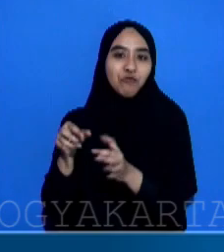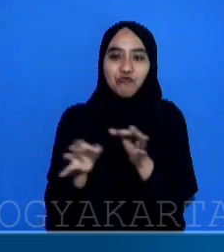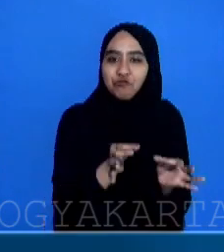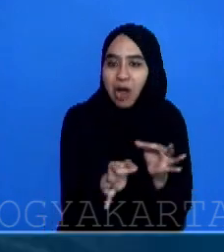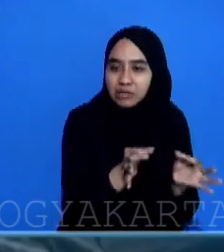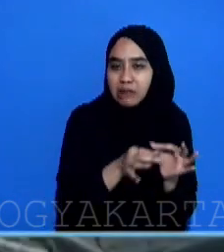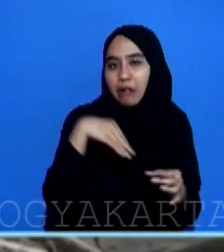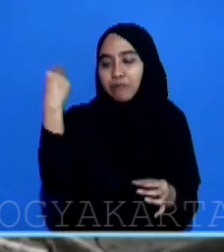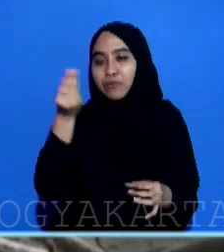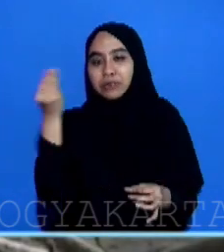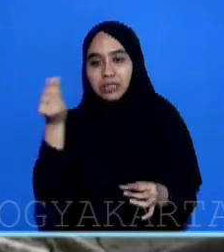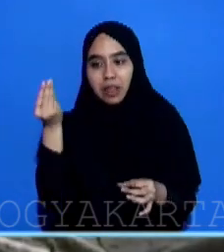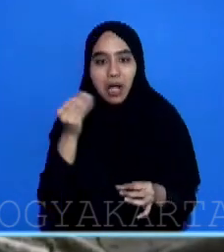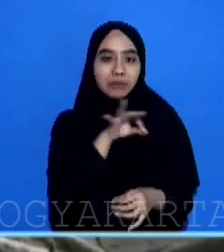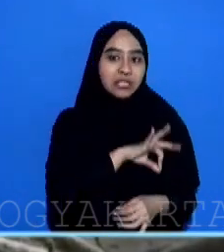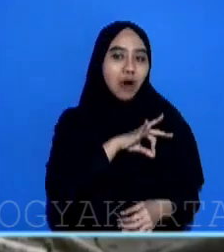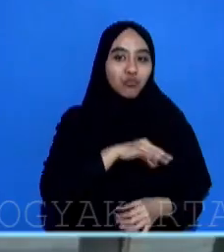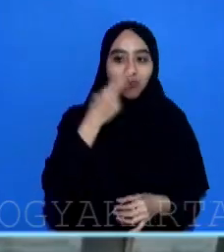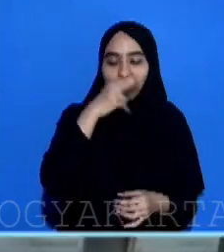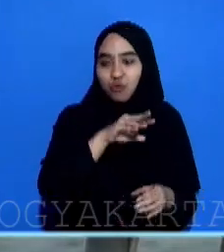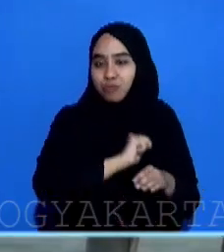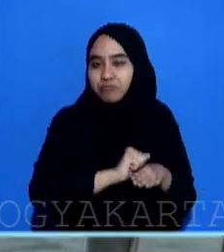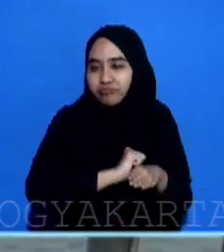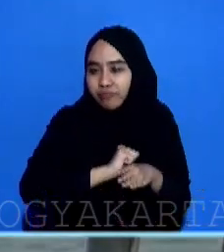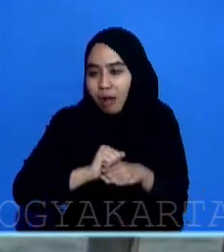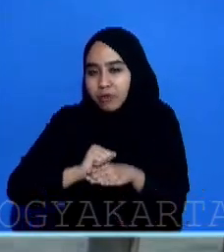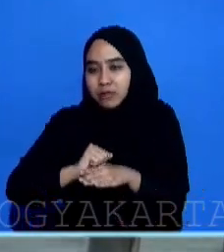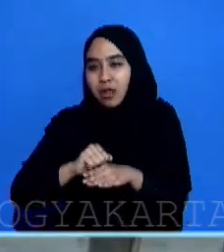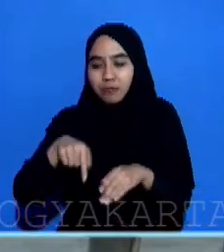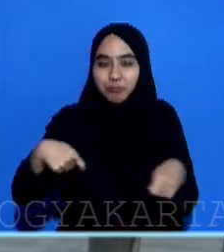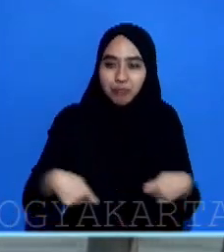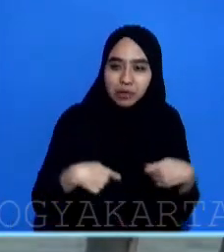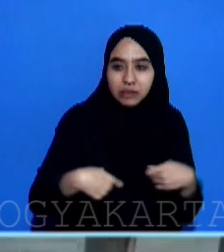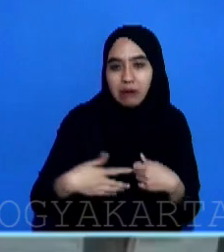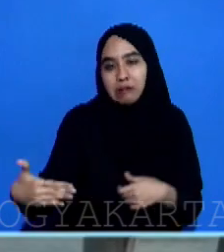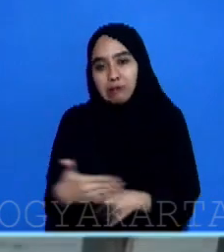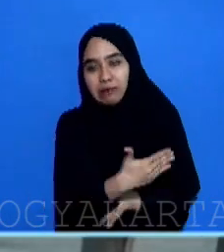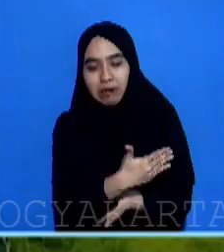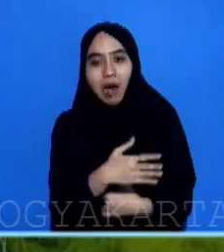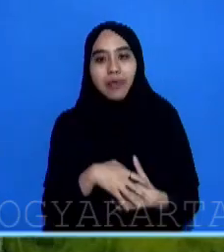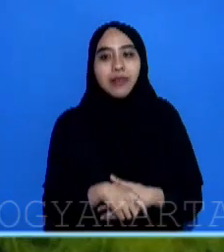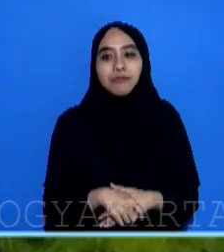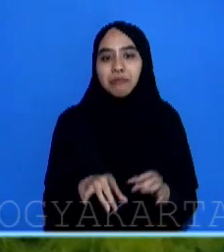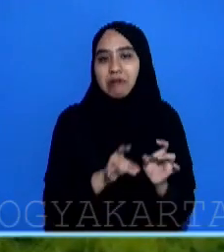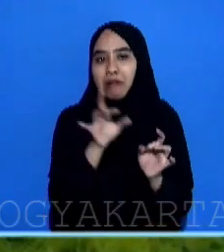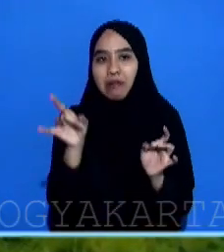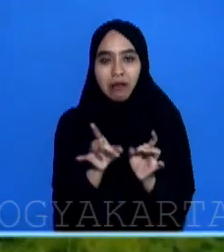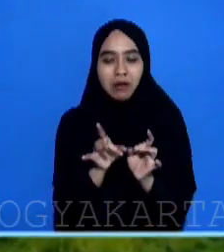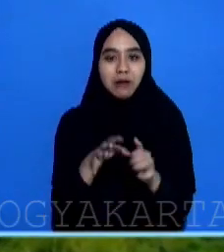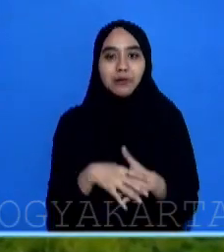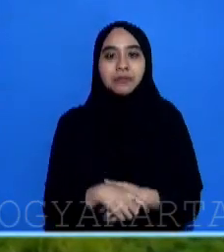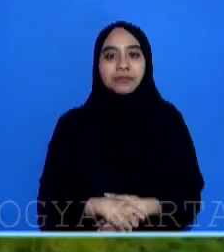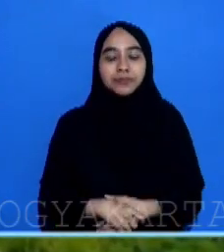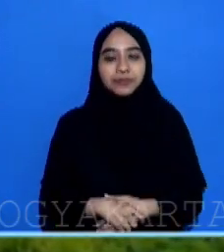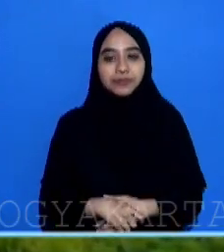dana tersebut dimanfaatkan untuk menggelar pelatihan pengolahan ikan untuk sarana prasarana wisata opak dan wisata Kano maritim serta